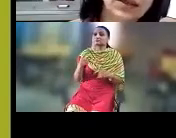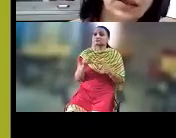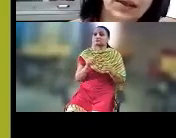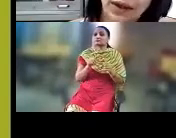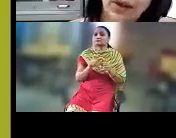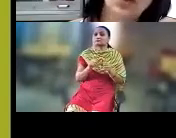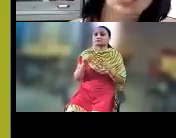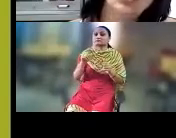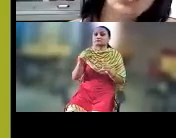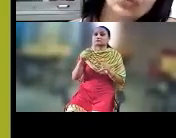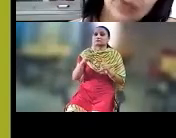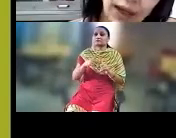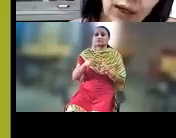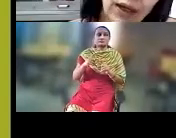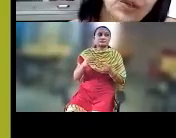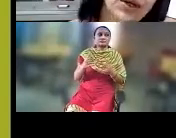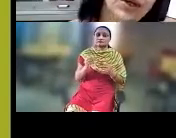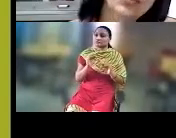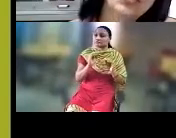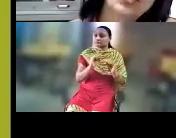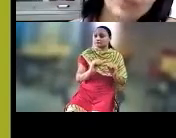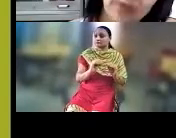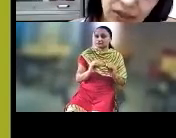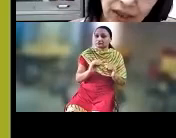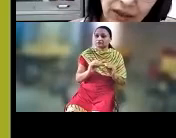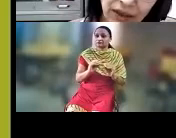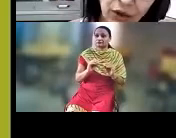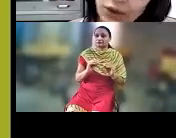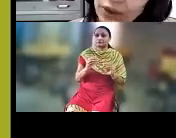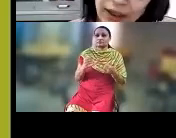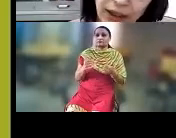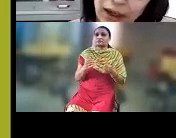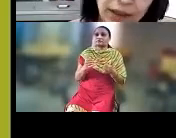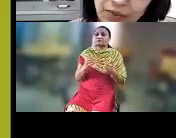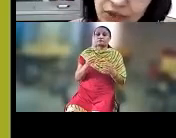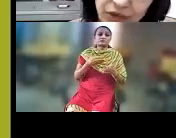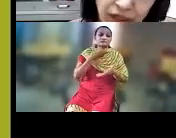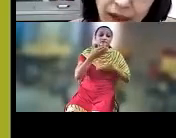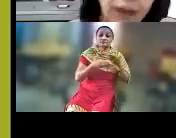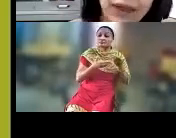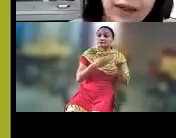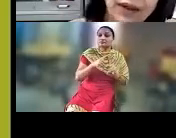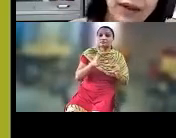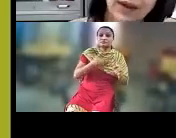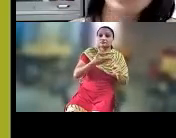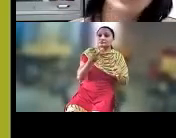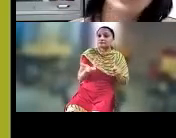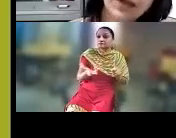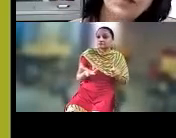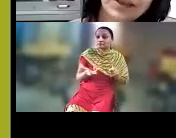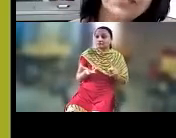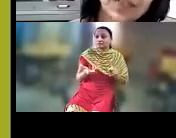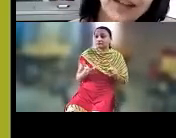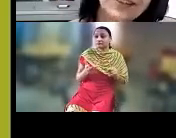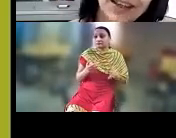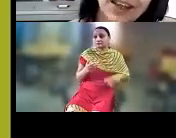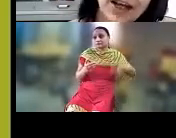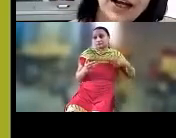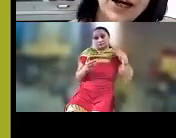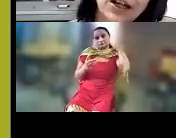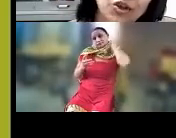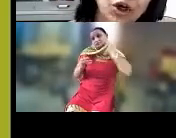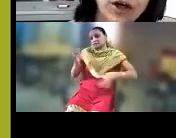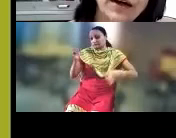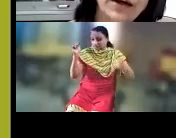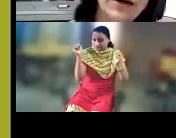बना सकते हैं, और उस खेल के जरिए उनको हम क्या सिखा सकते हैं। और खेल का मतलब सिर्फ सिखाना भी नहीं है, खेल का मतलब साथ साथ